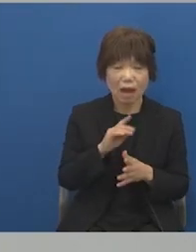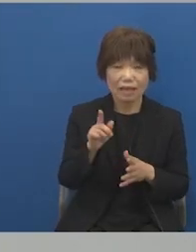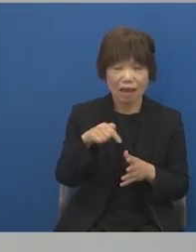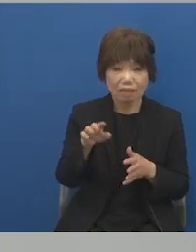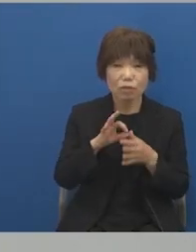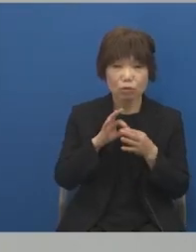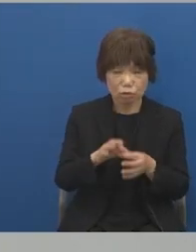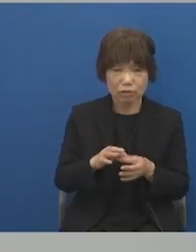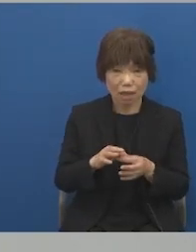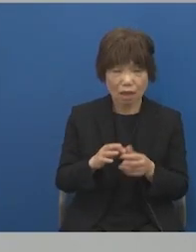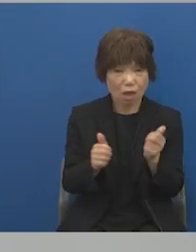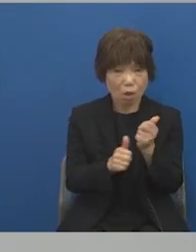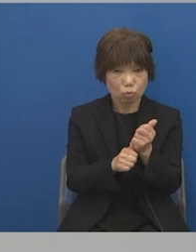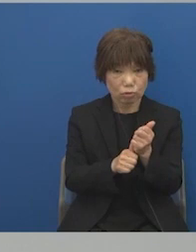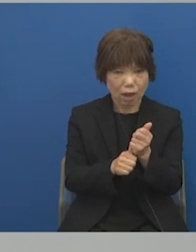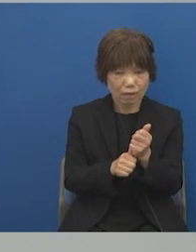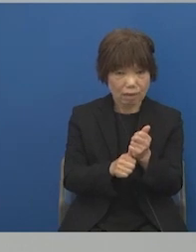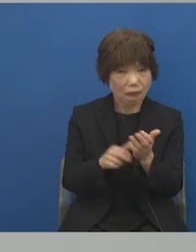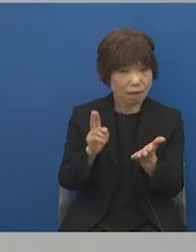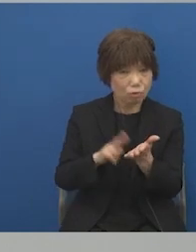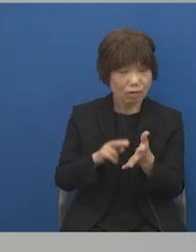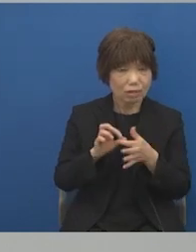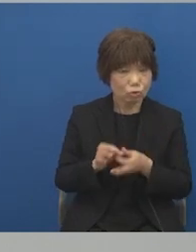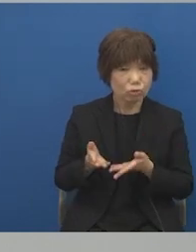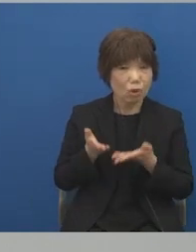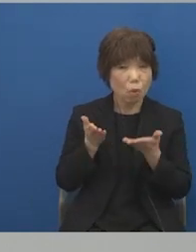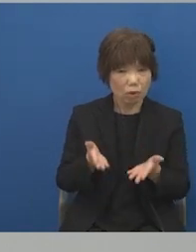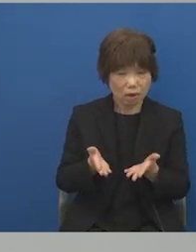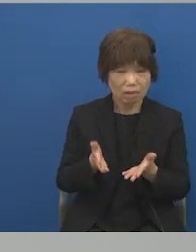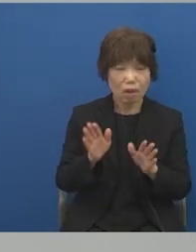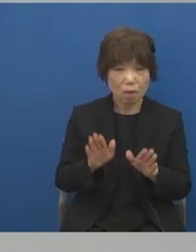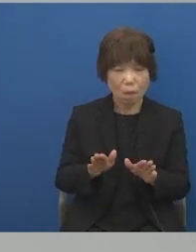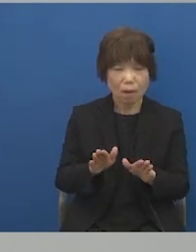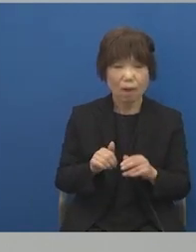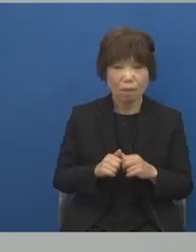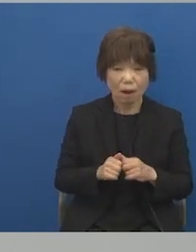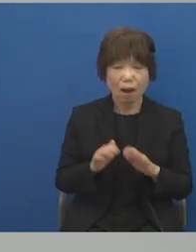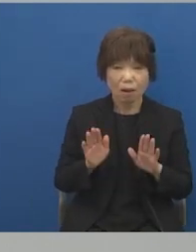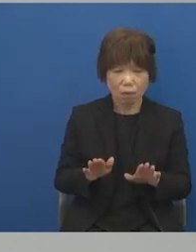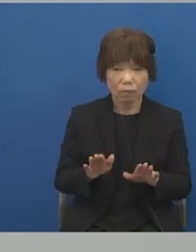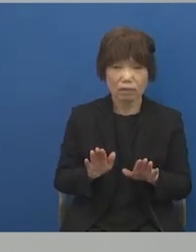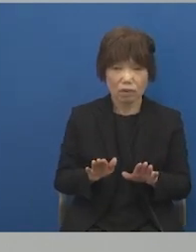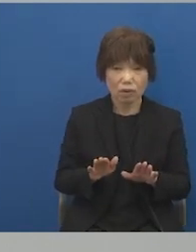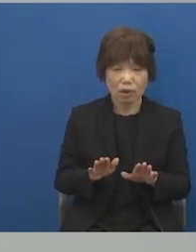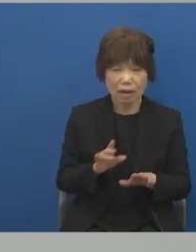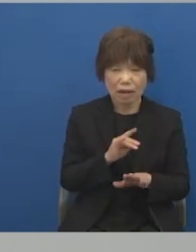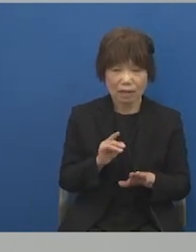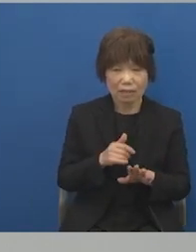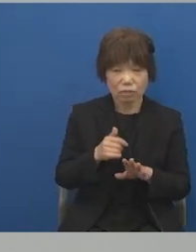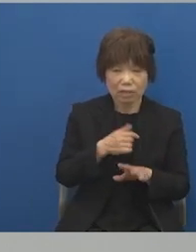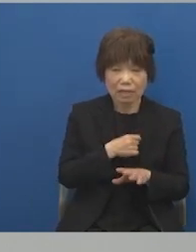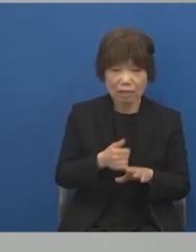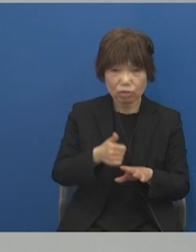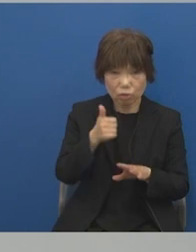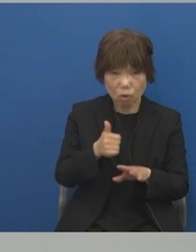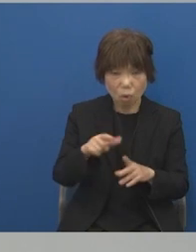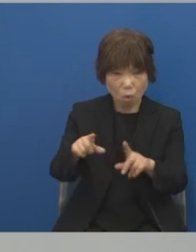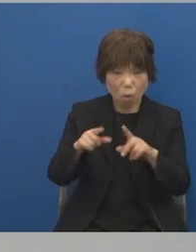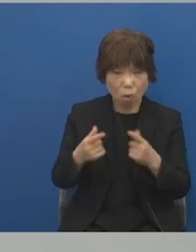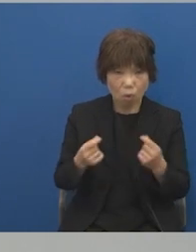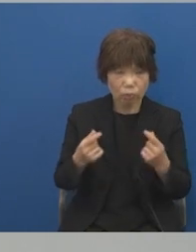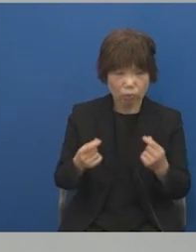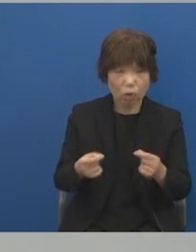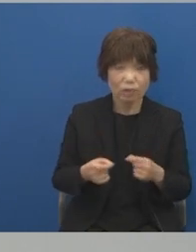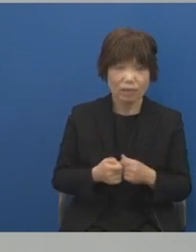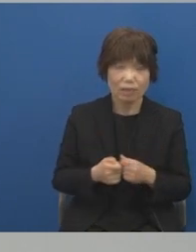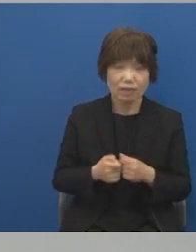帯決議についてお諮りいたします。本件は委員長報告のとおり、議第156号に